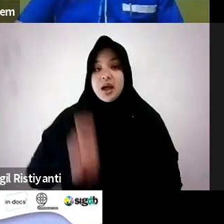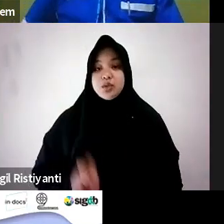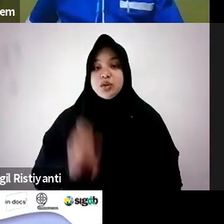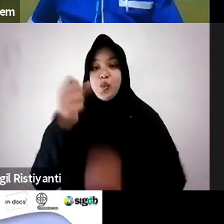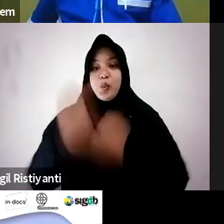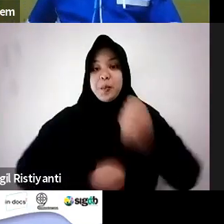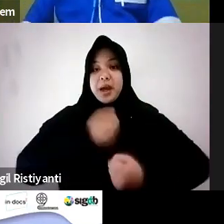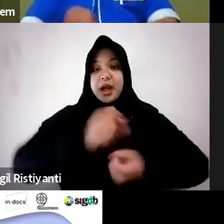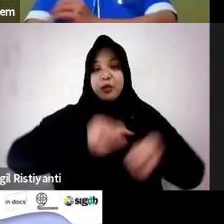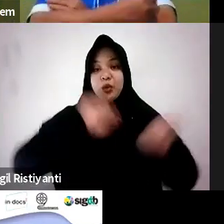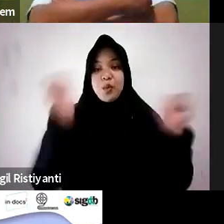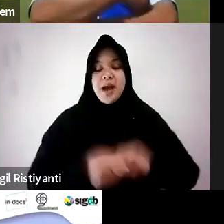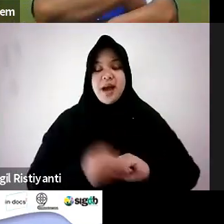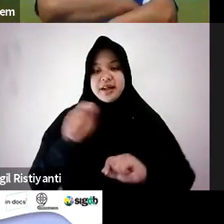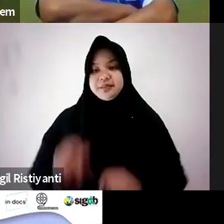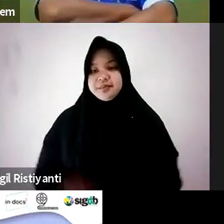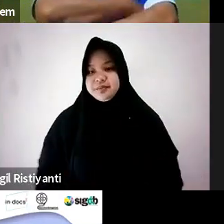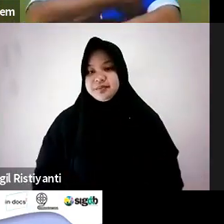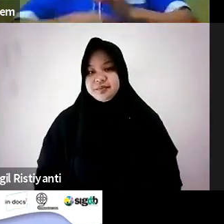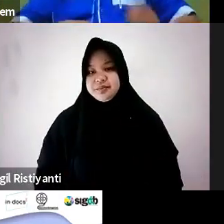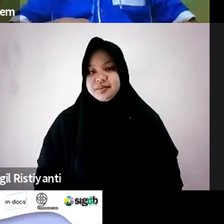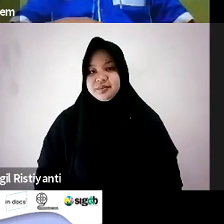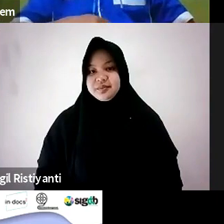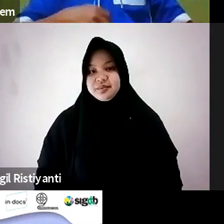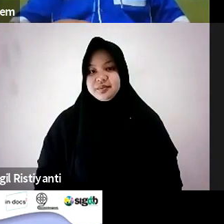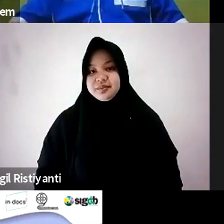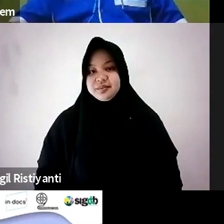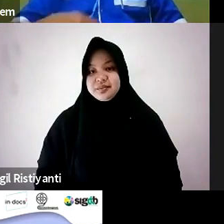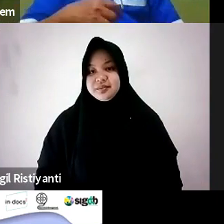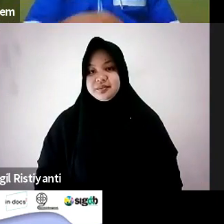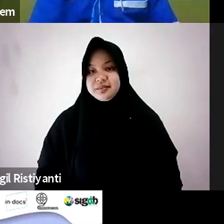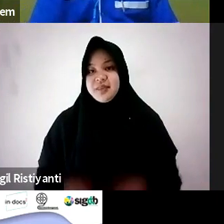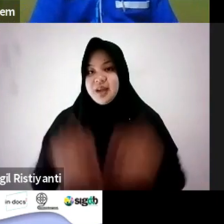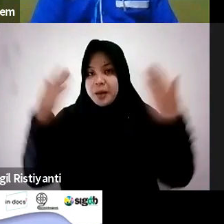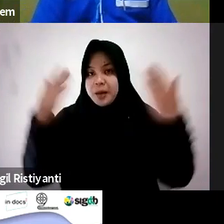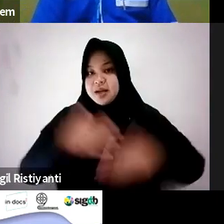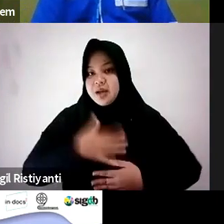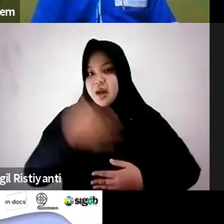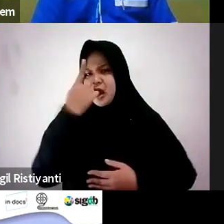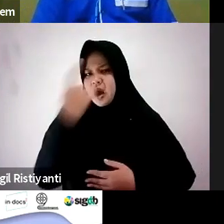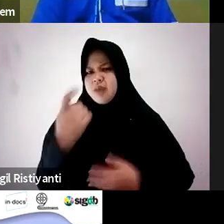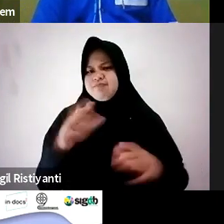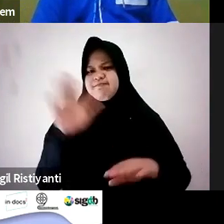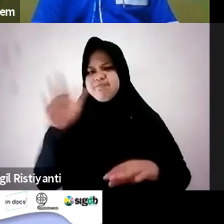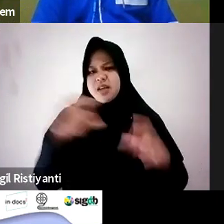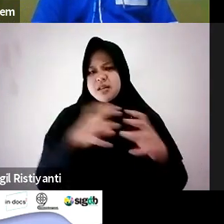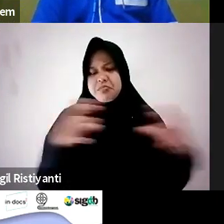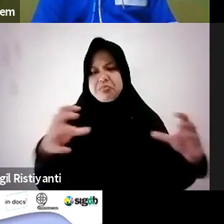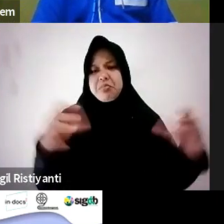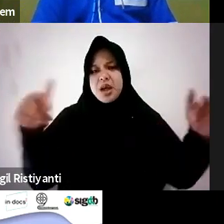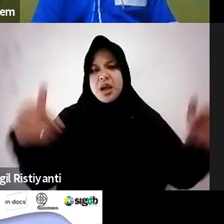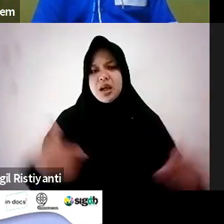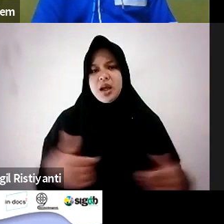perubahannya begitu dan apa namanya Saya yakin masih banyak lagi yang yang yang